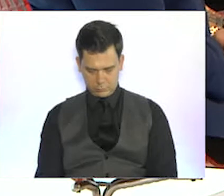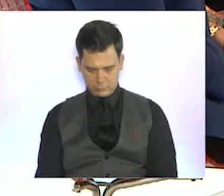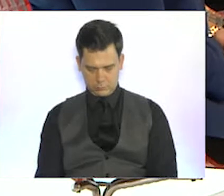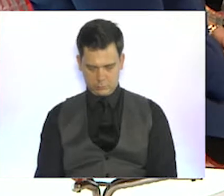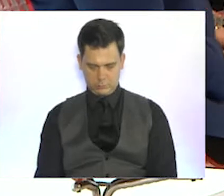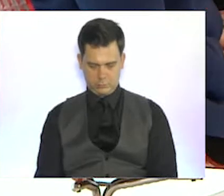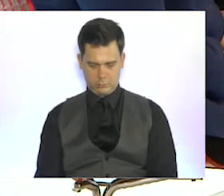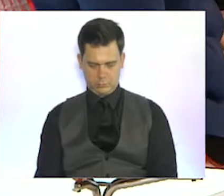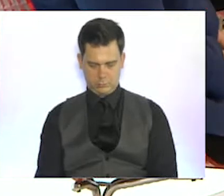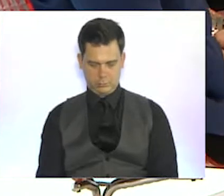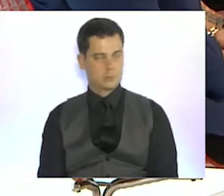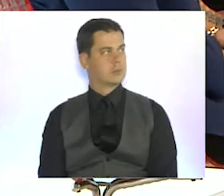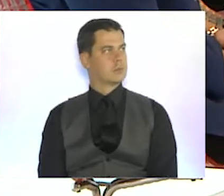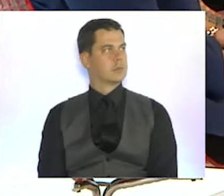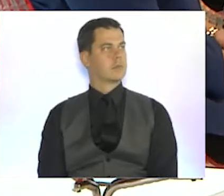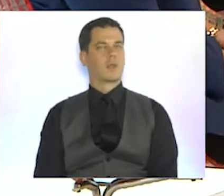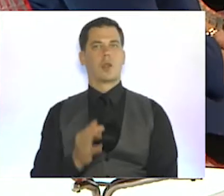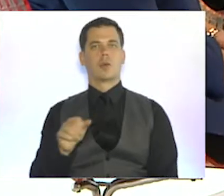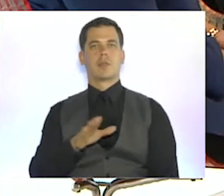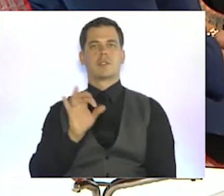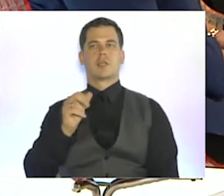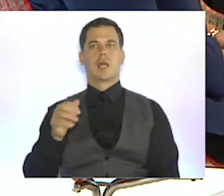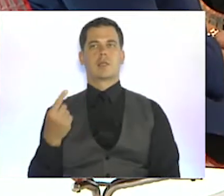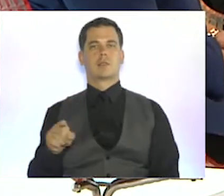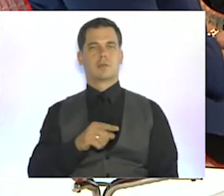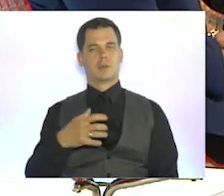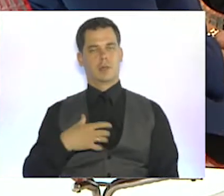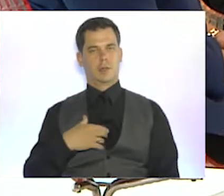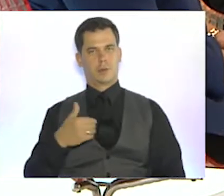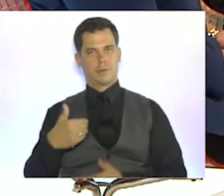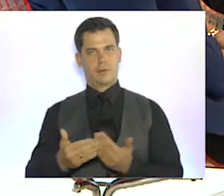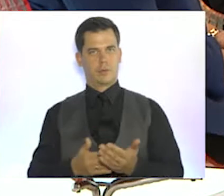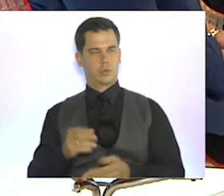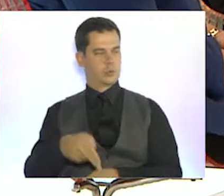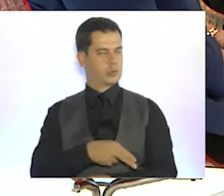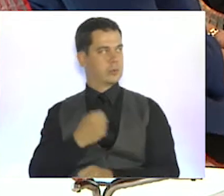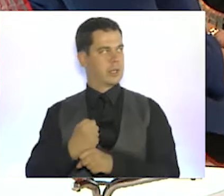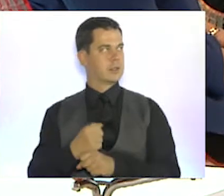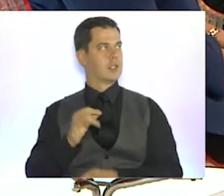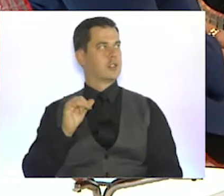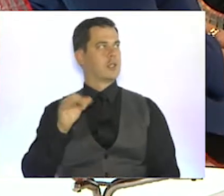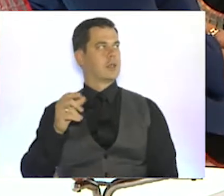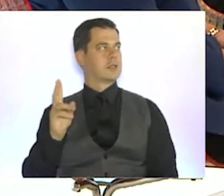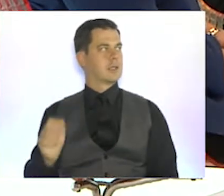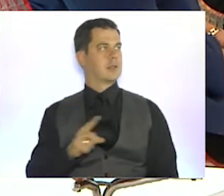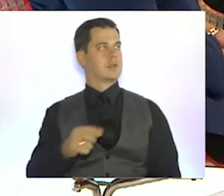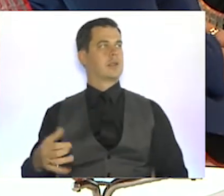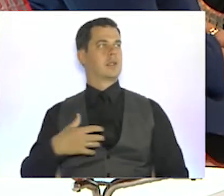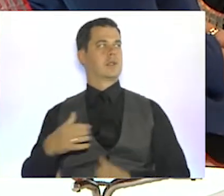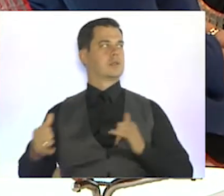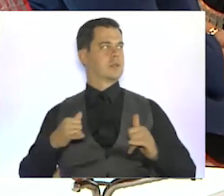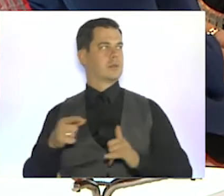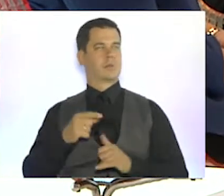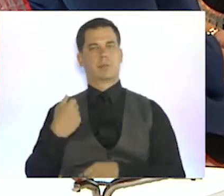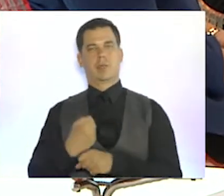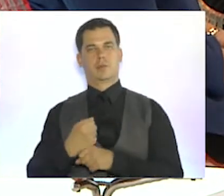Wdrażania Programów Unijnych, pan Tomasz Sierac, dyrektor Wojewódzkiego Urzędu Pracy, pani Joanna Średnicka, dyrektor zarządzający pracownik gier